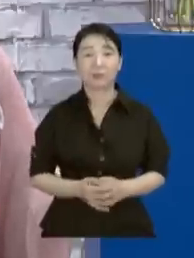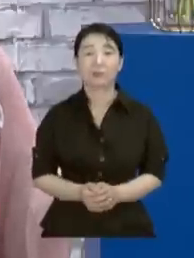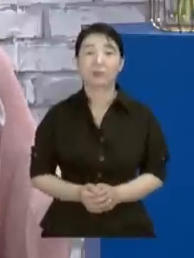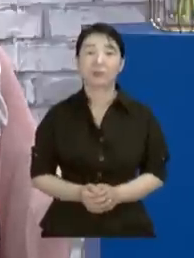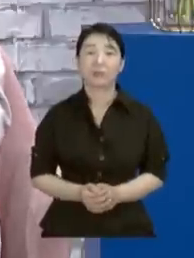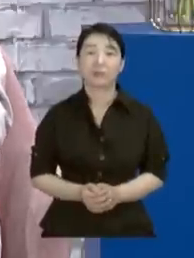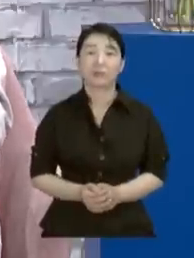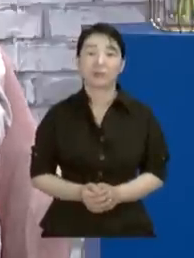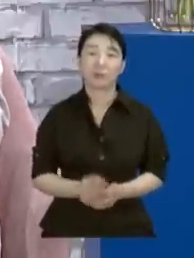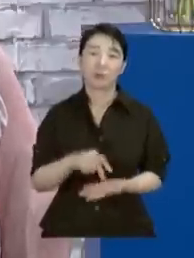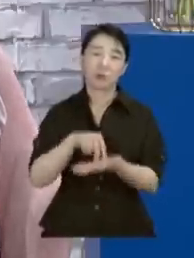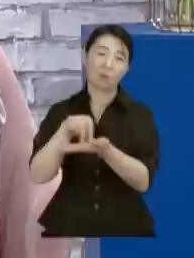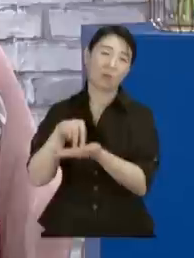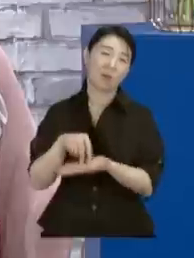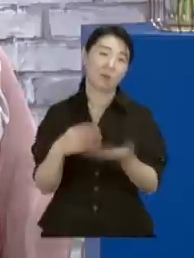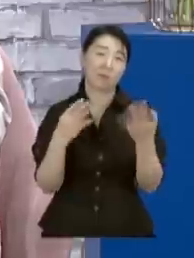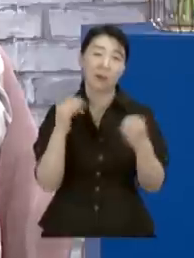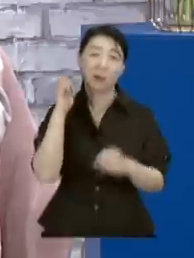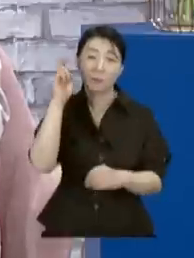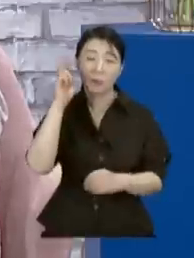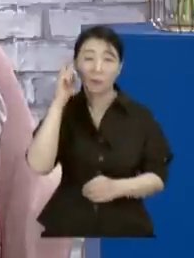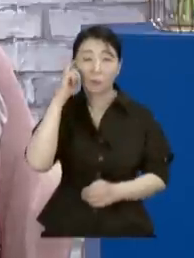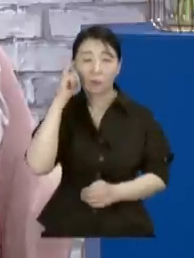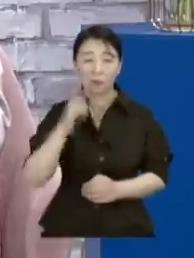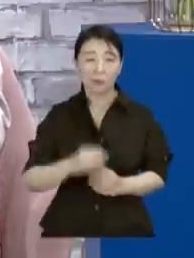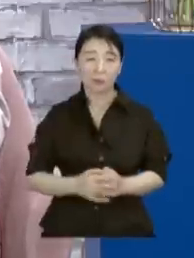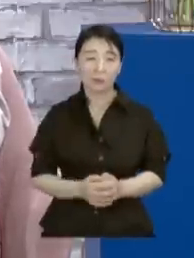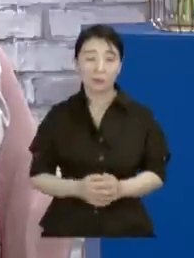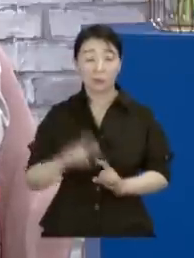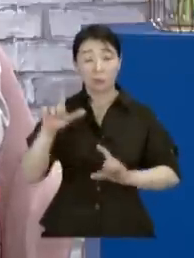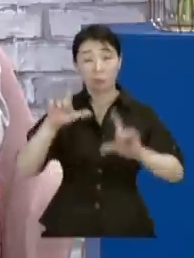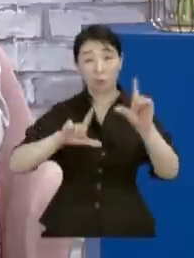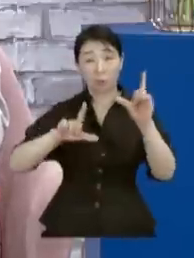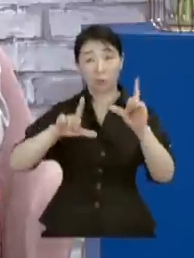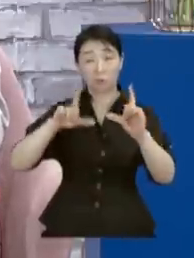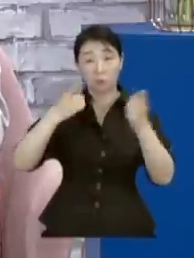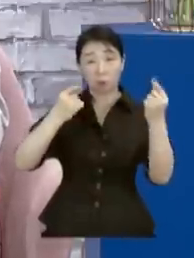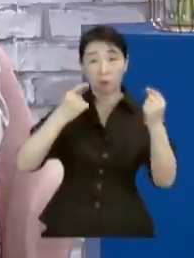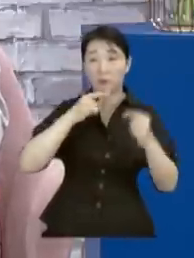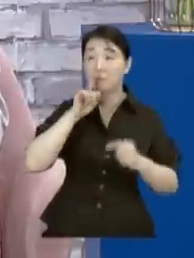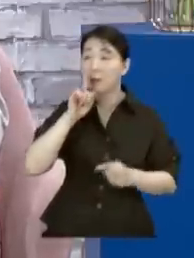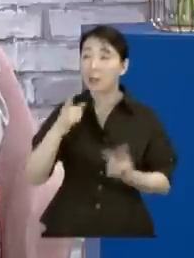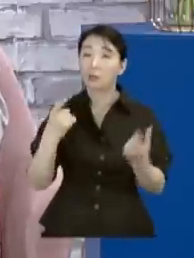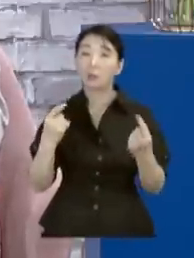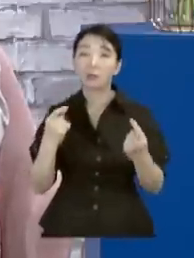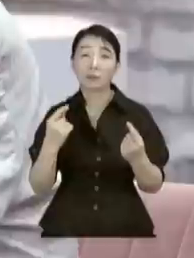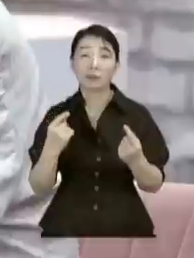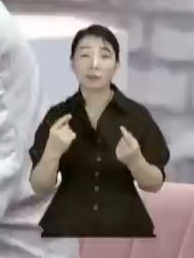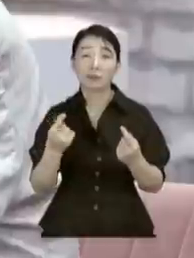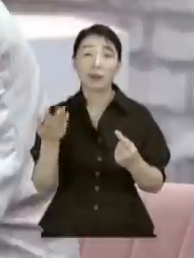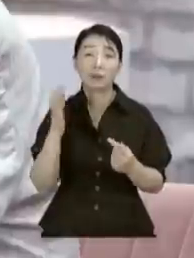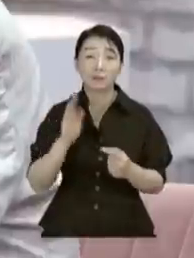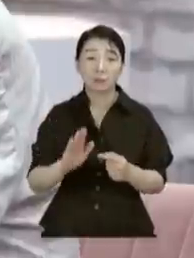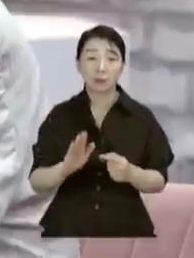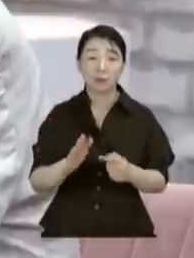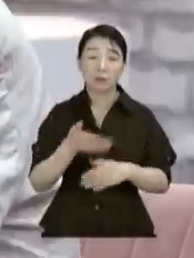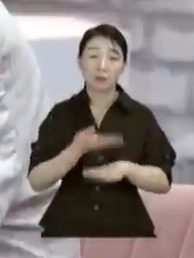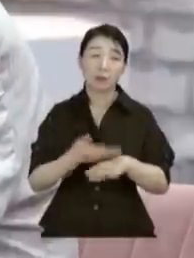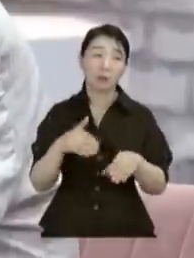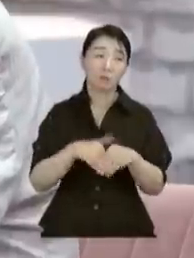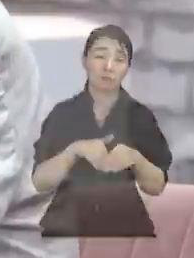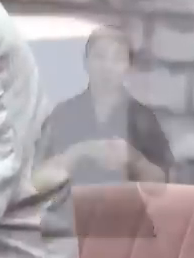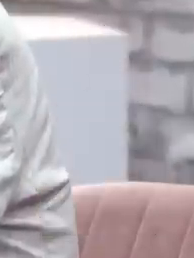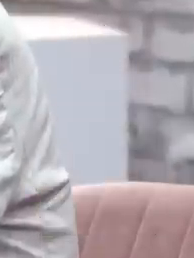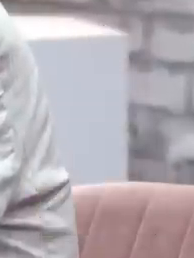얼마나 외롭겠어요. 네. 그러니까 정말로 어떻게 보면은 생긴 것 똑같고 말하는 것 똑같은데 언어는 같은데 전혀 다른 문화